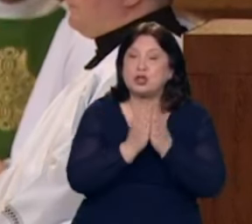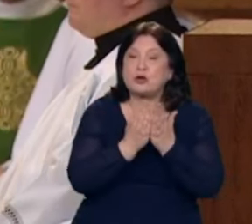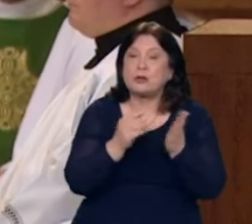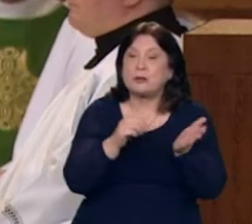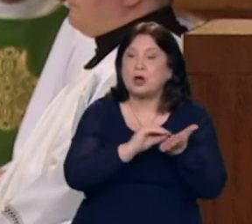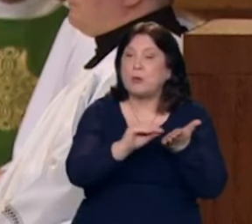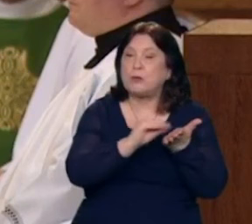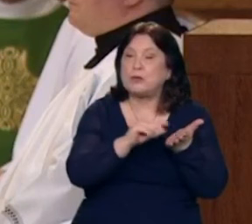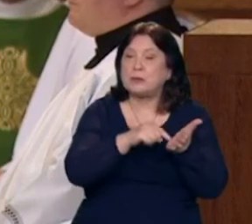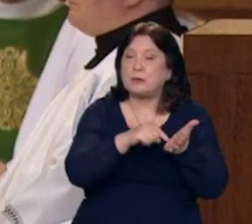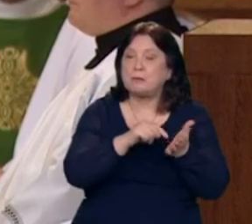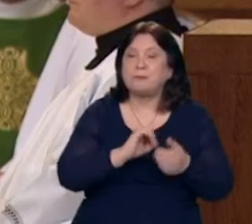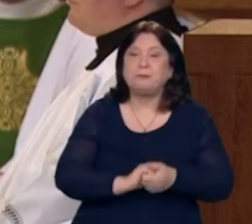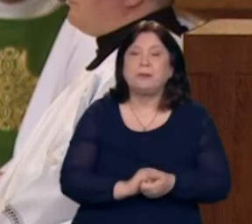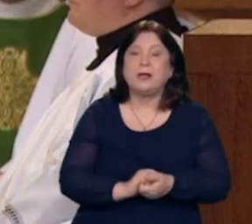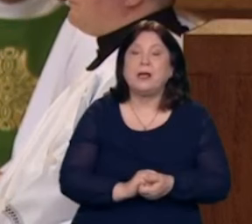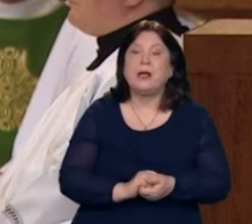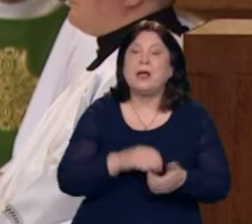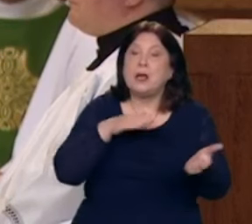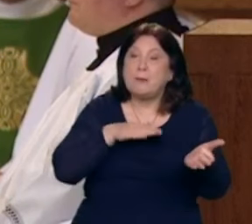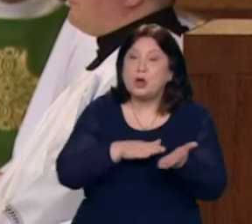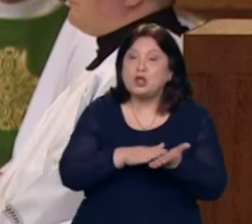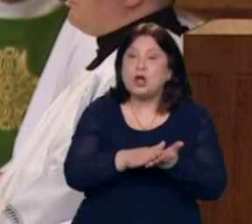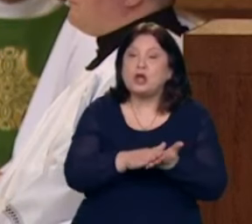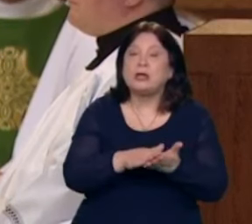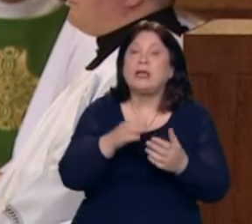II począt tej chy